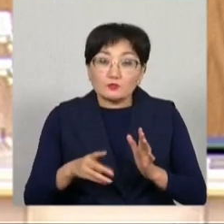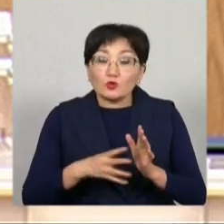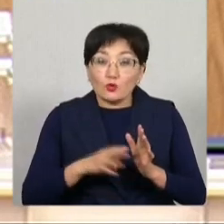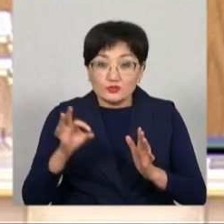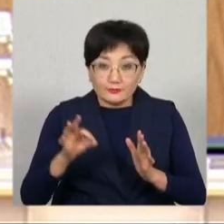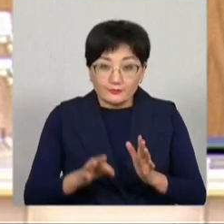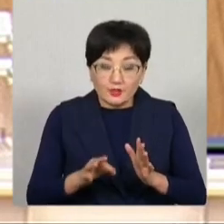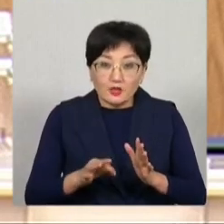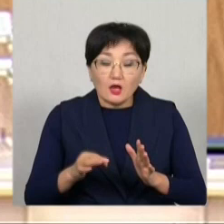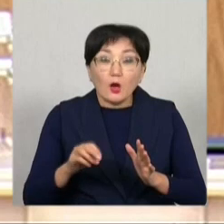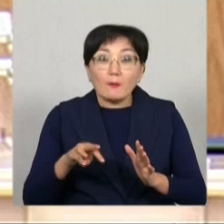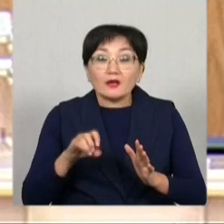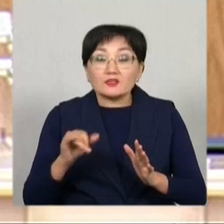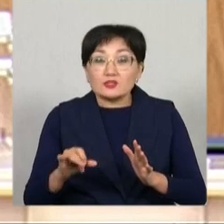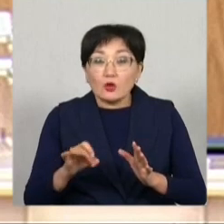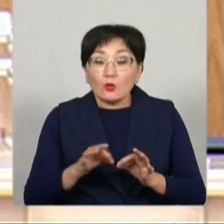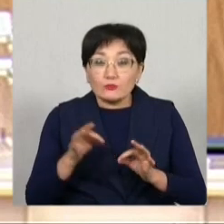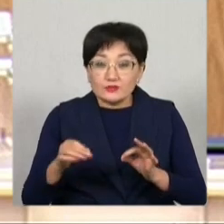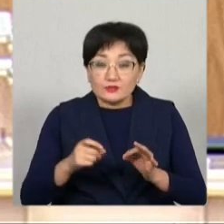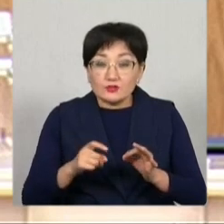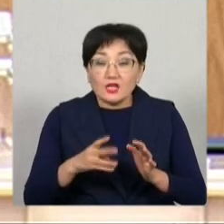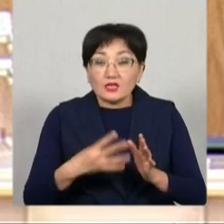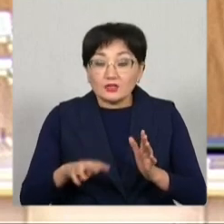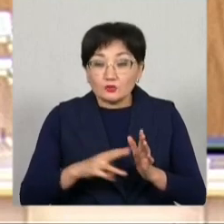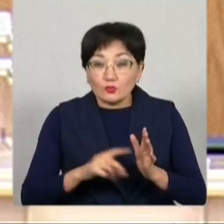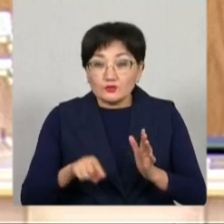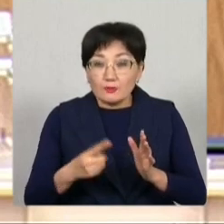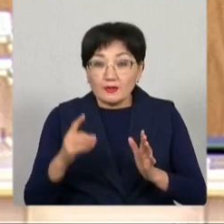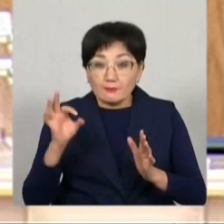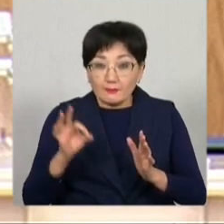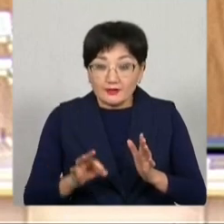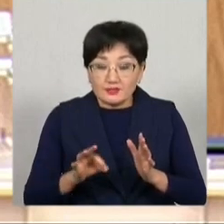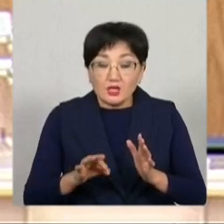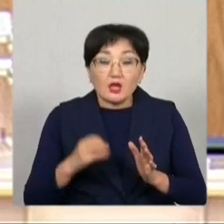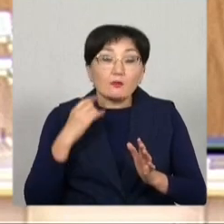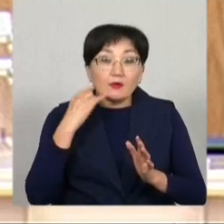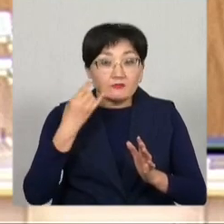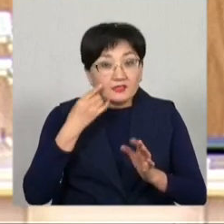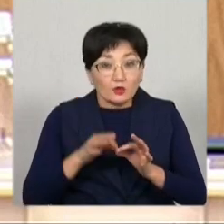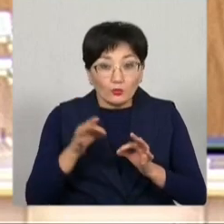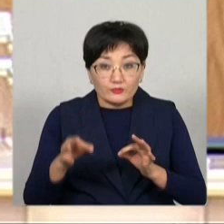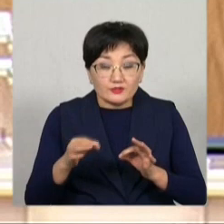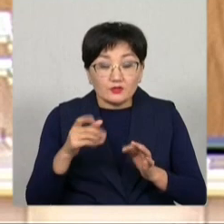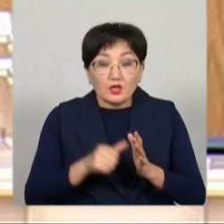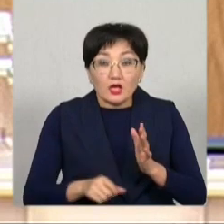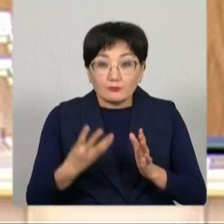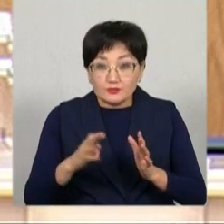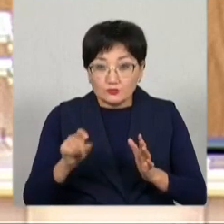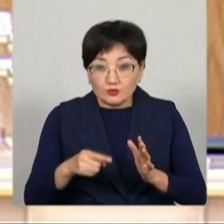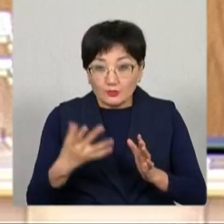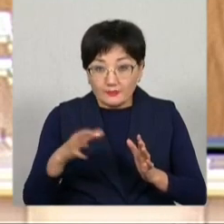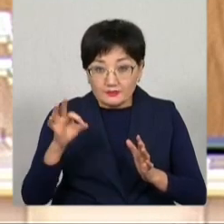67.9%, Маңғыстау облысы бойынша 49.1%, Павлодар облысы бойынша